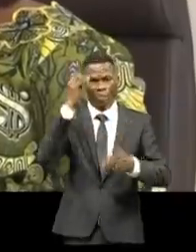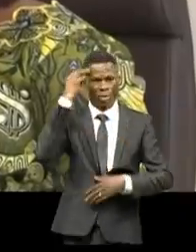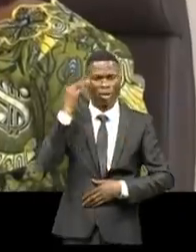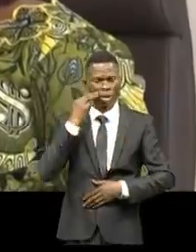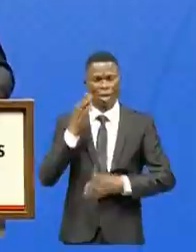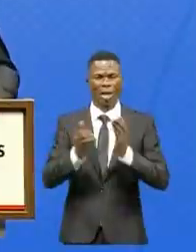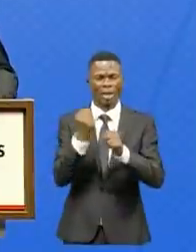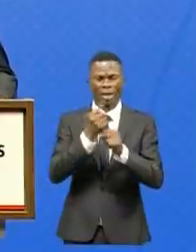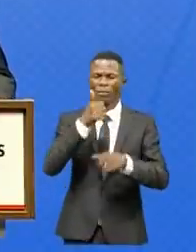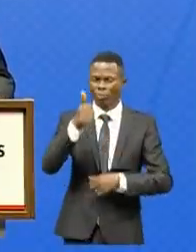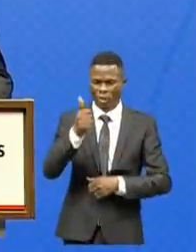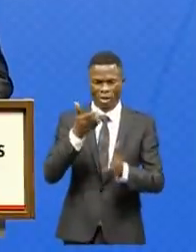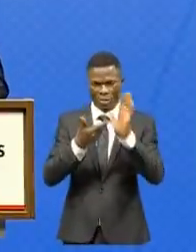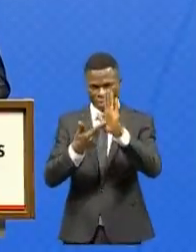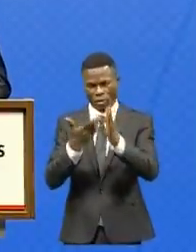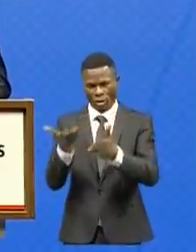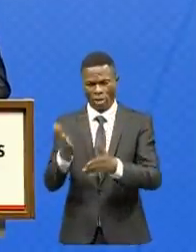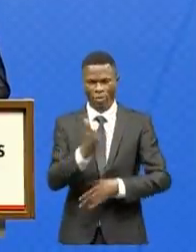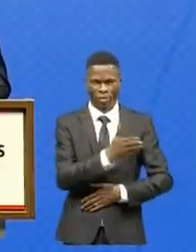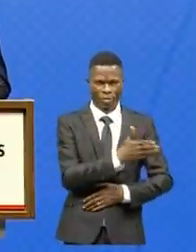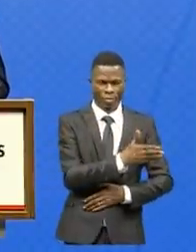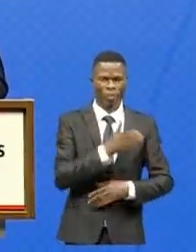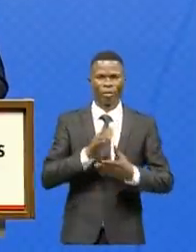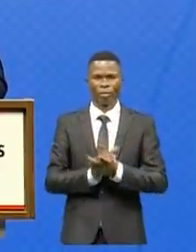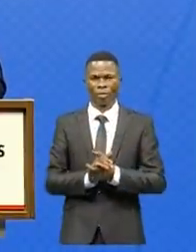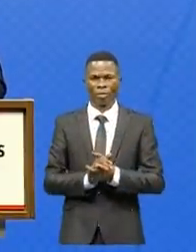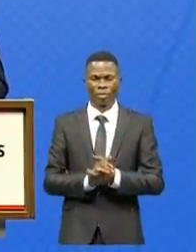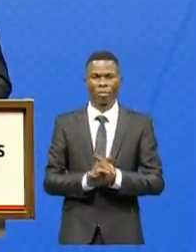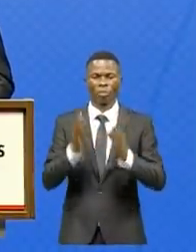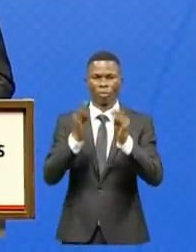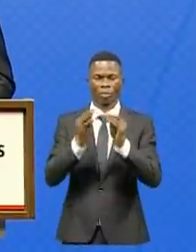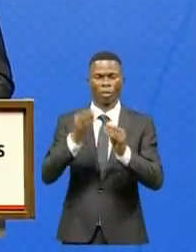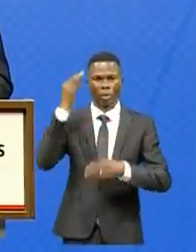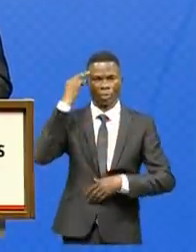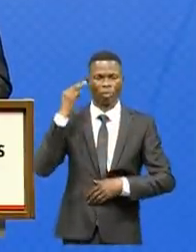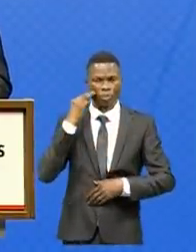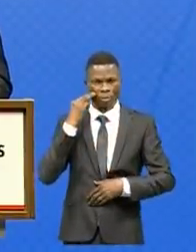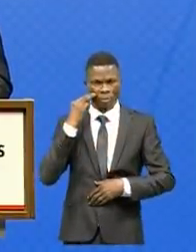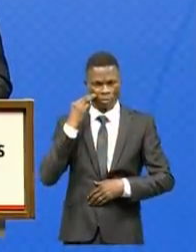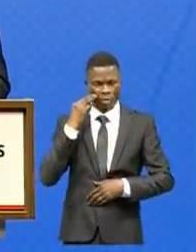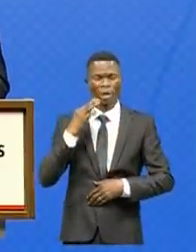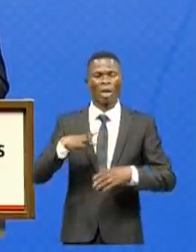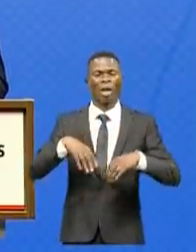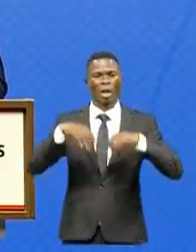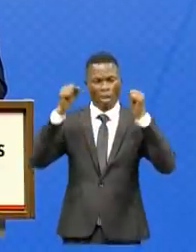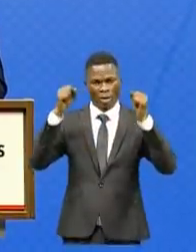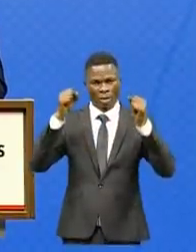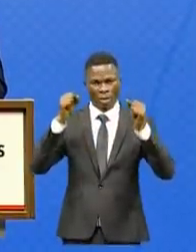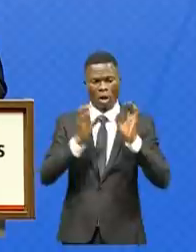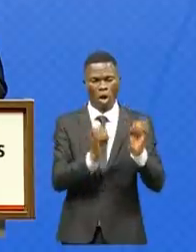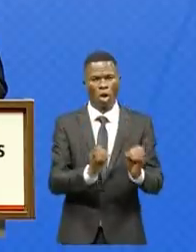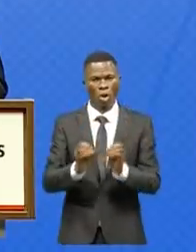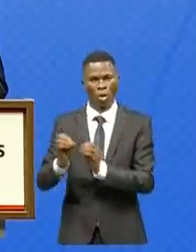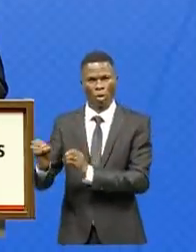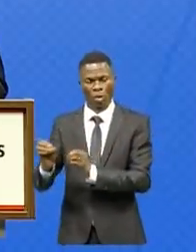pour la qualité du travail présenté. Le Conseil de ministres a également pris acte de